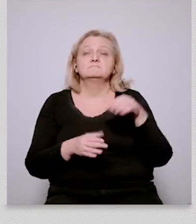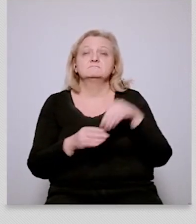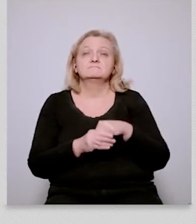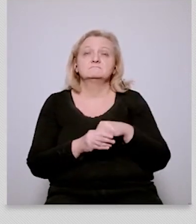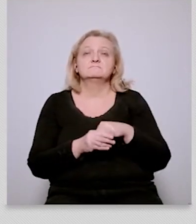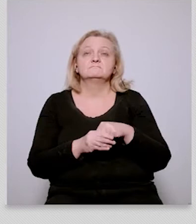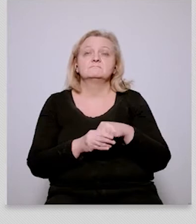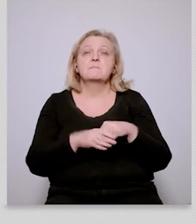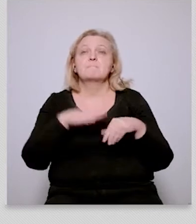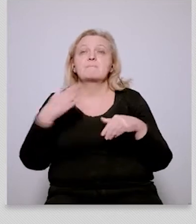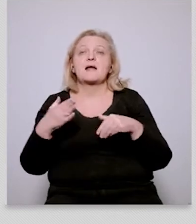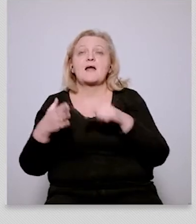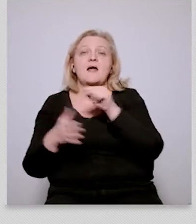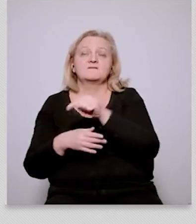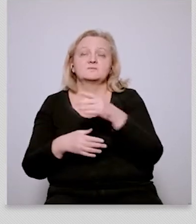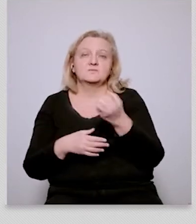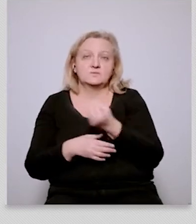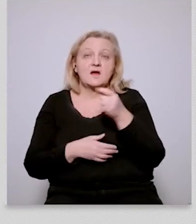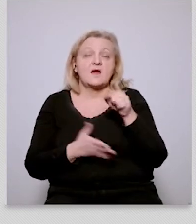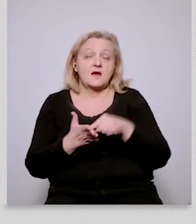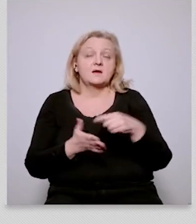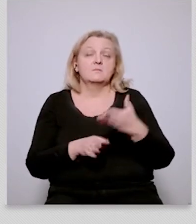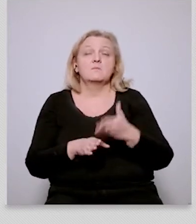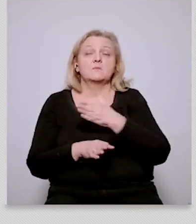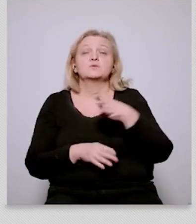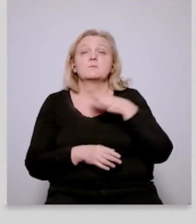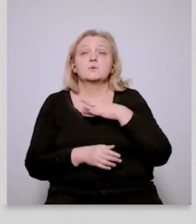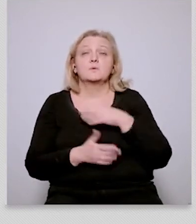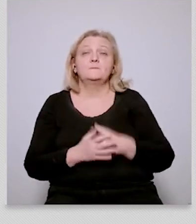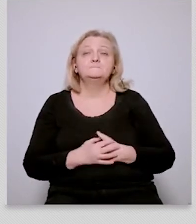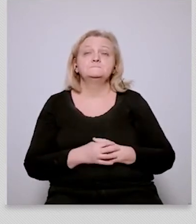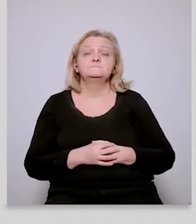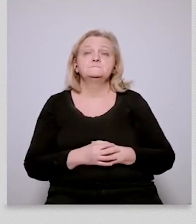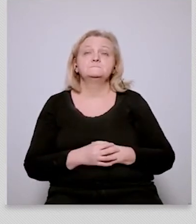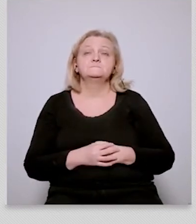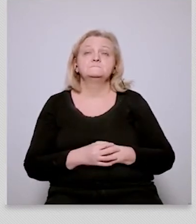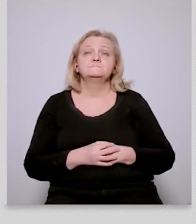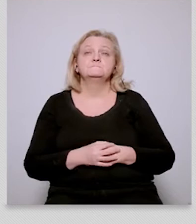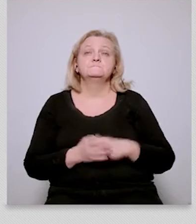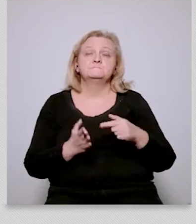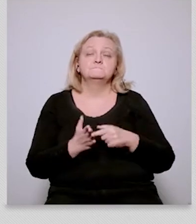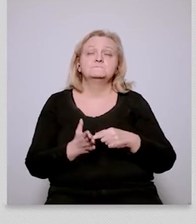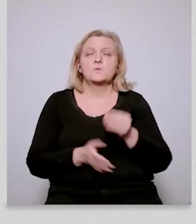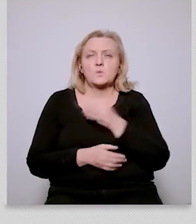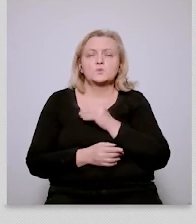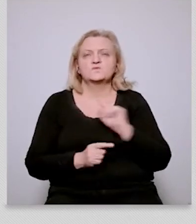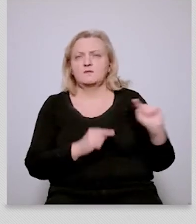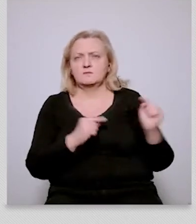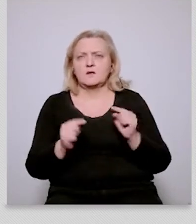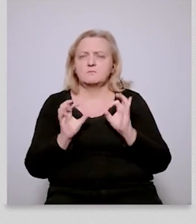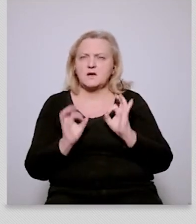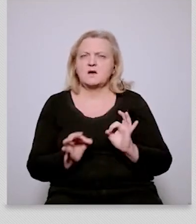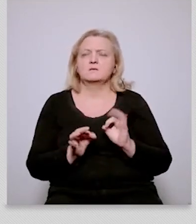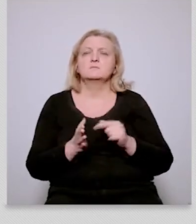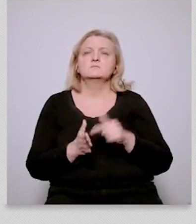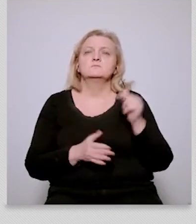prawicę i wówczas opowiadaliśmy się za taką uczciwą debatą w której